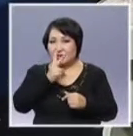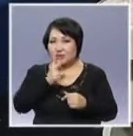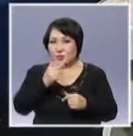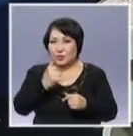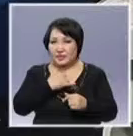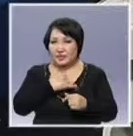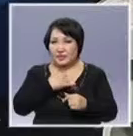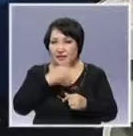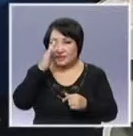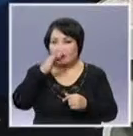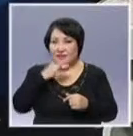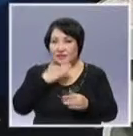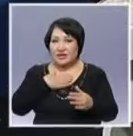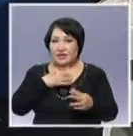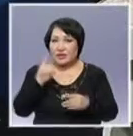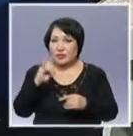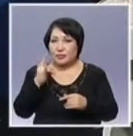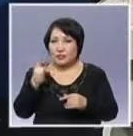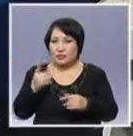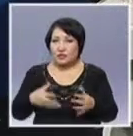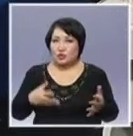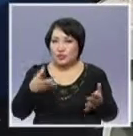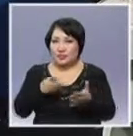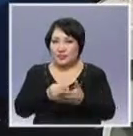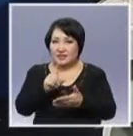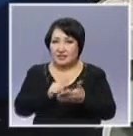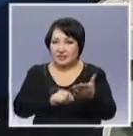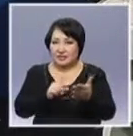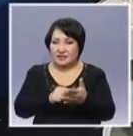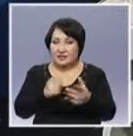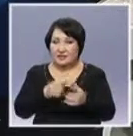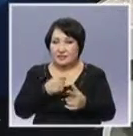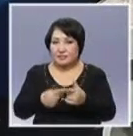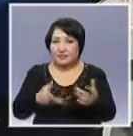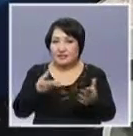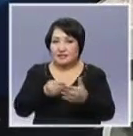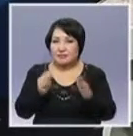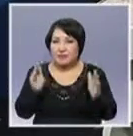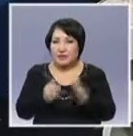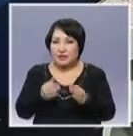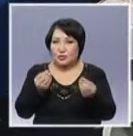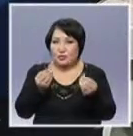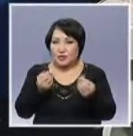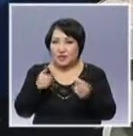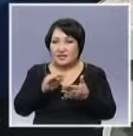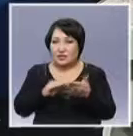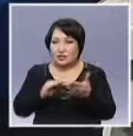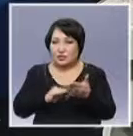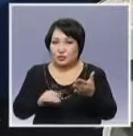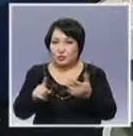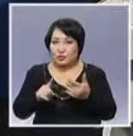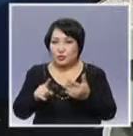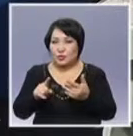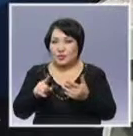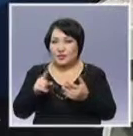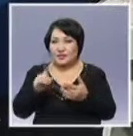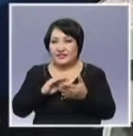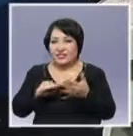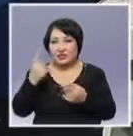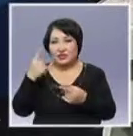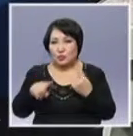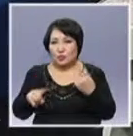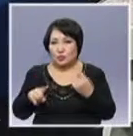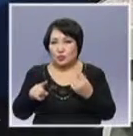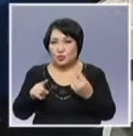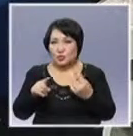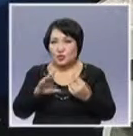моего ребенка, чтобы не платить элементы или платить малую сумму, они пишут, что он совершенно другую сумму получает.